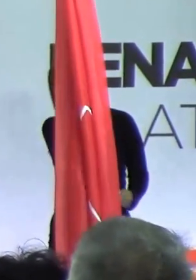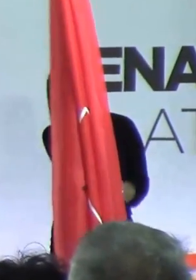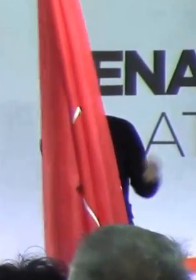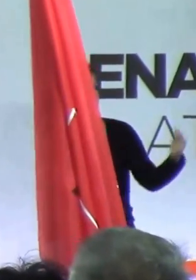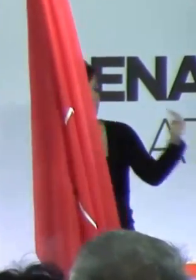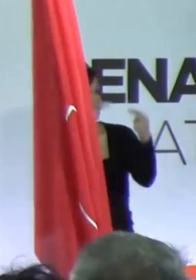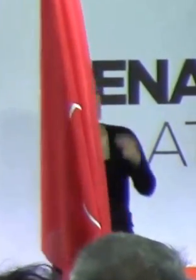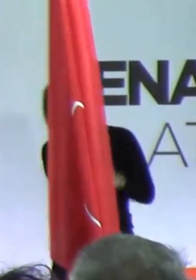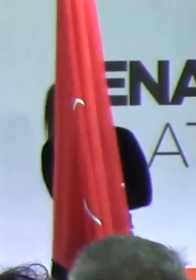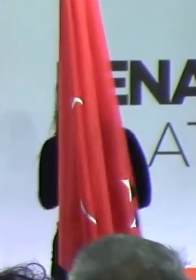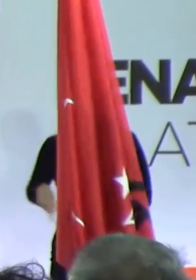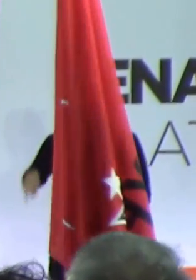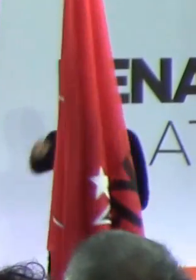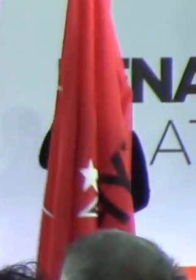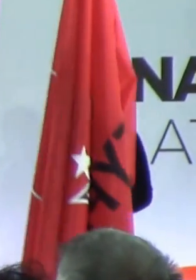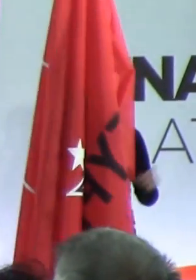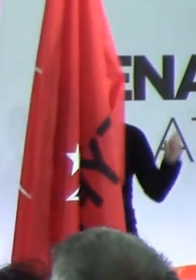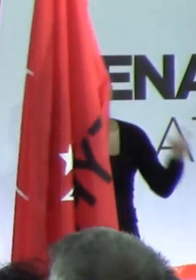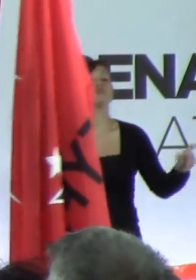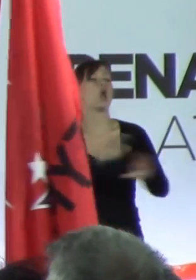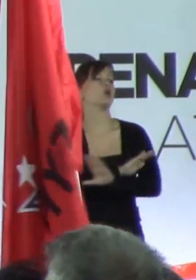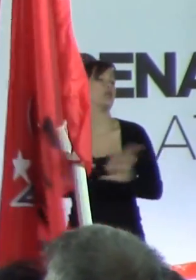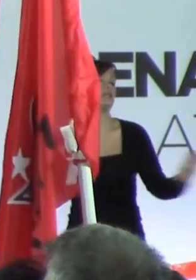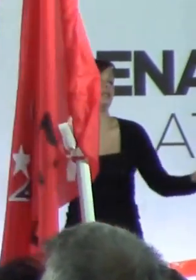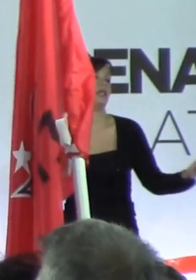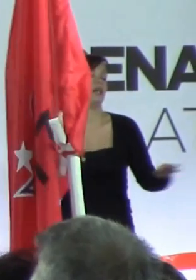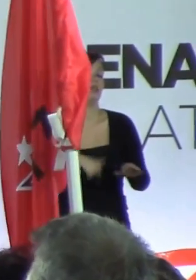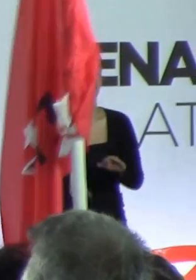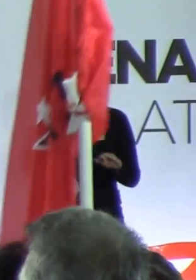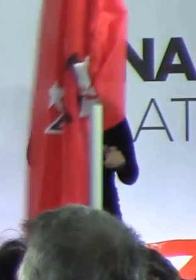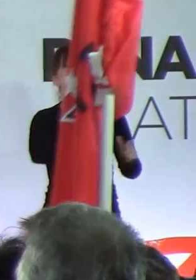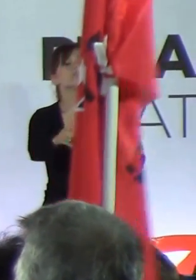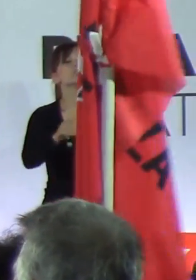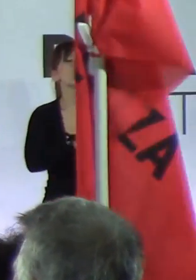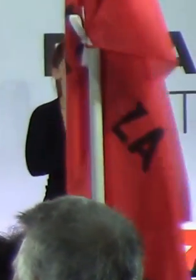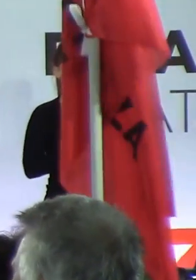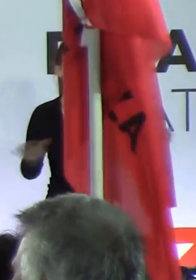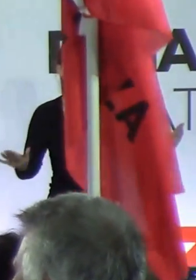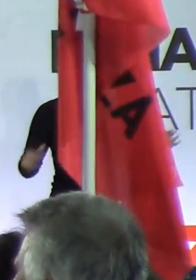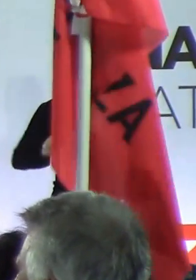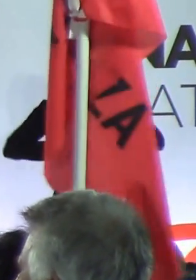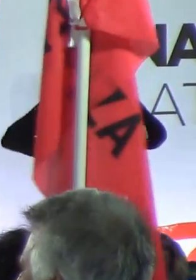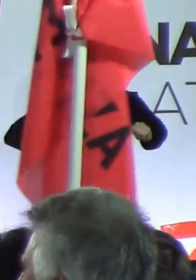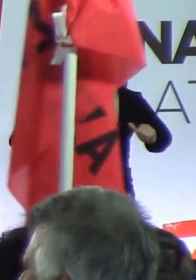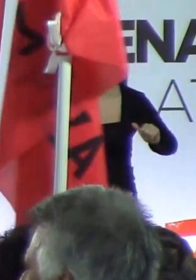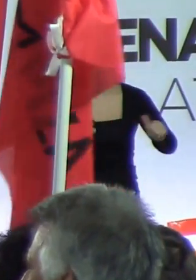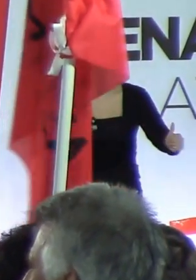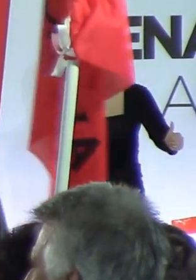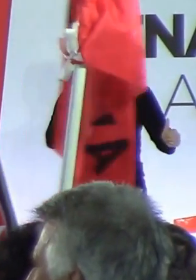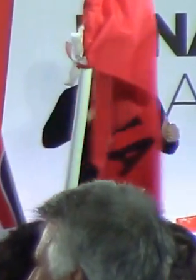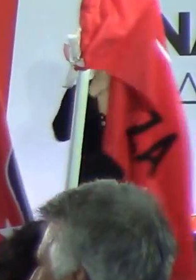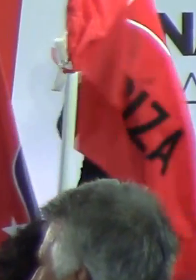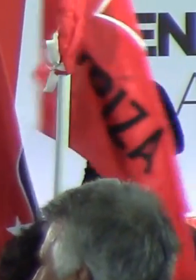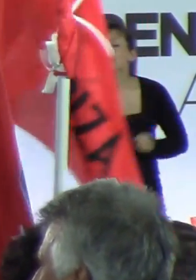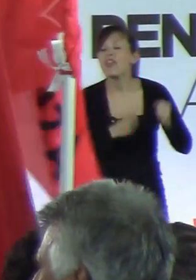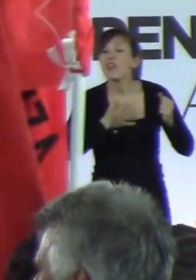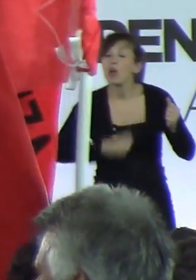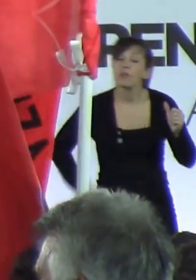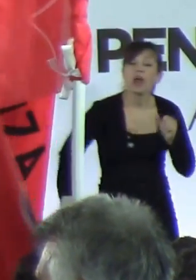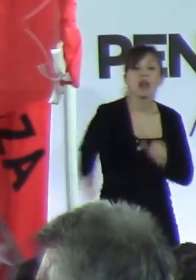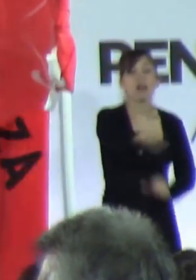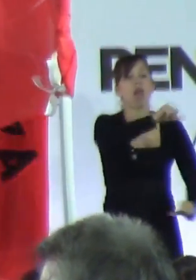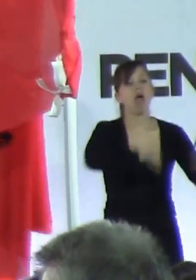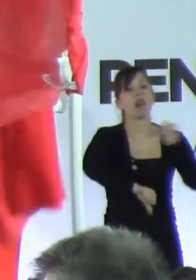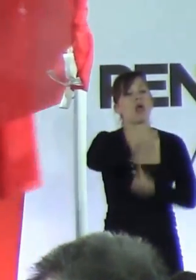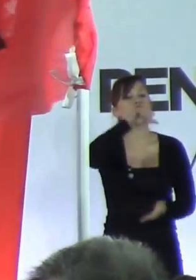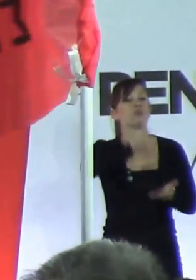γίνετε ασπίδα, δυνατή ασπίδα, ασπίδα ζωής και θα προστατεύσετε το εγχείρημα να αλλάξουμε τα πράγματα